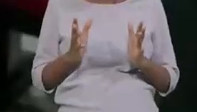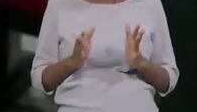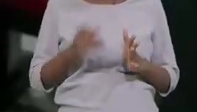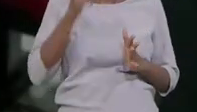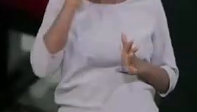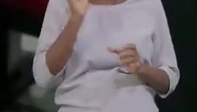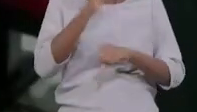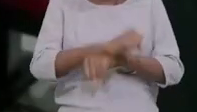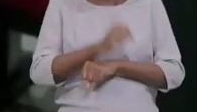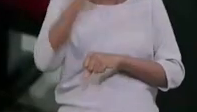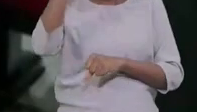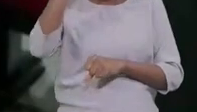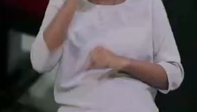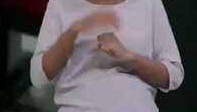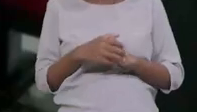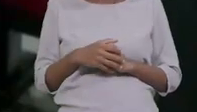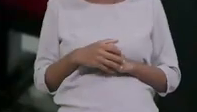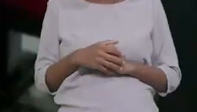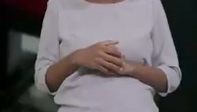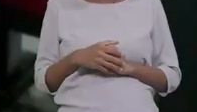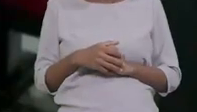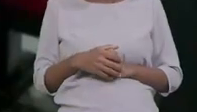La vérité qui triomphe de Satan.